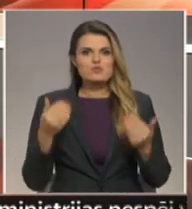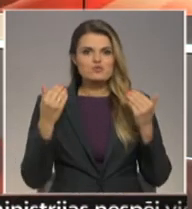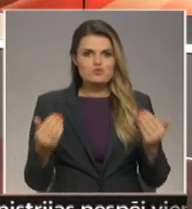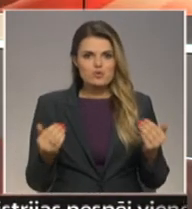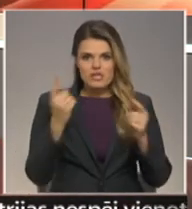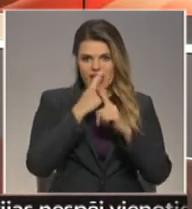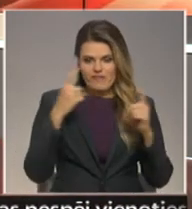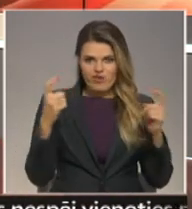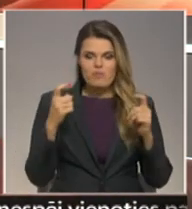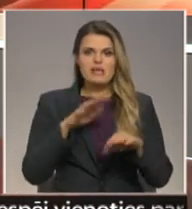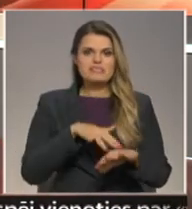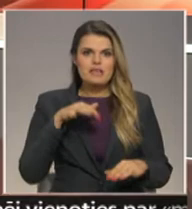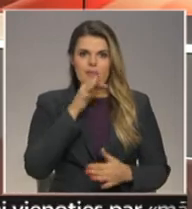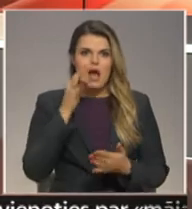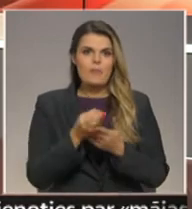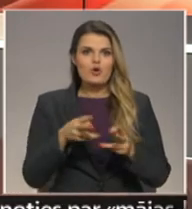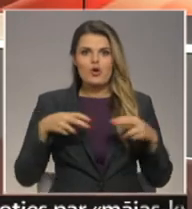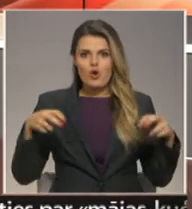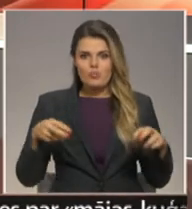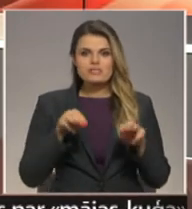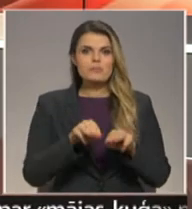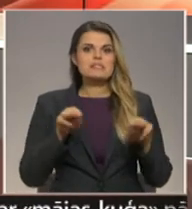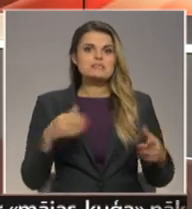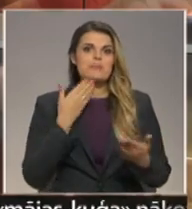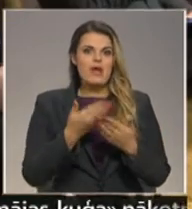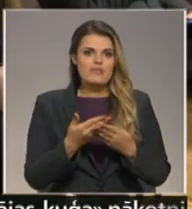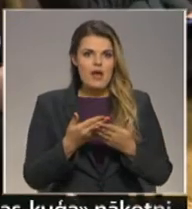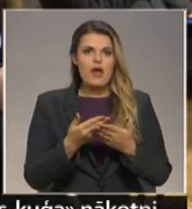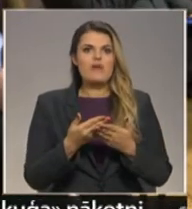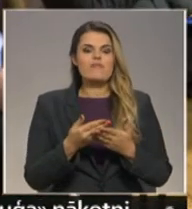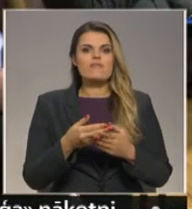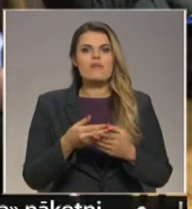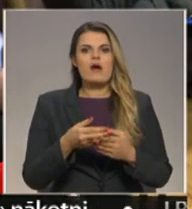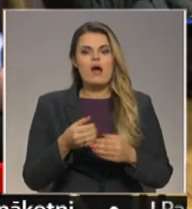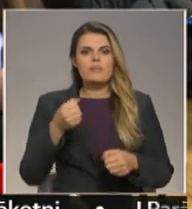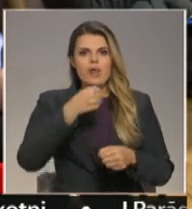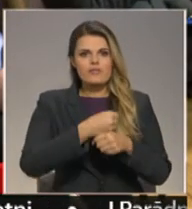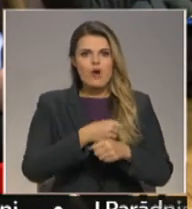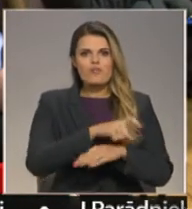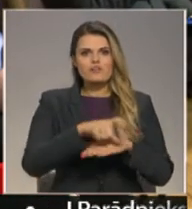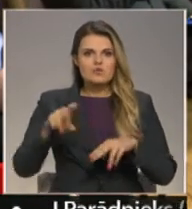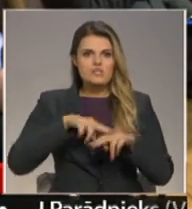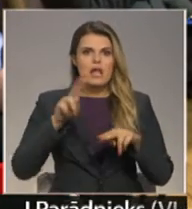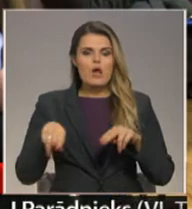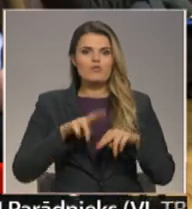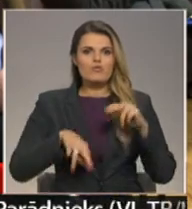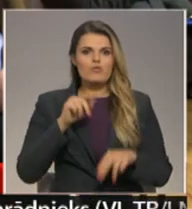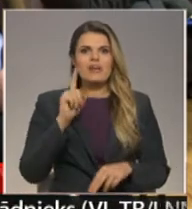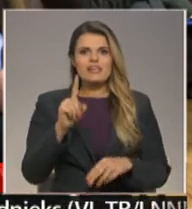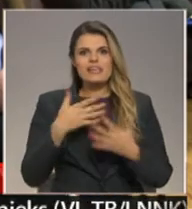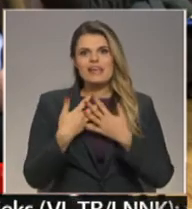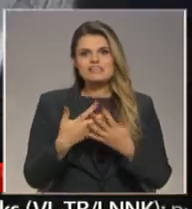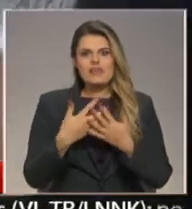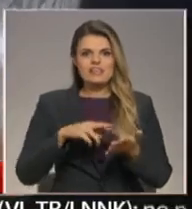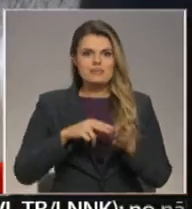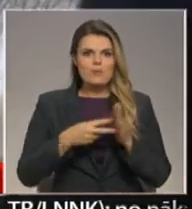Muciņš par to šodien informēja Saeimas atbildīgo komisiju. Ministrija piedāvā Tauvas joslā ļaut būvēt tikai zvejniecībai paredzētas